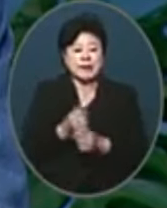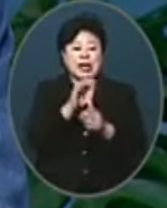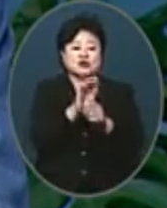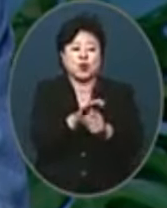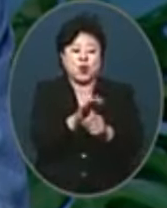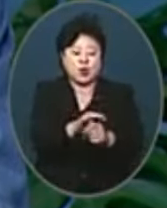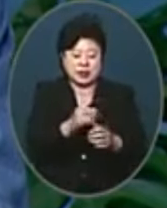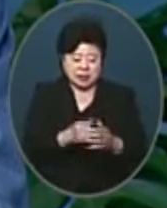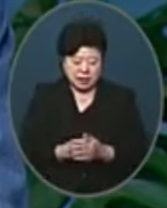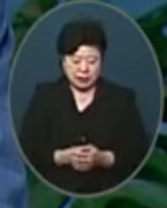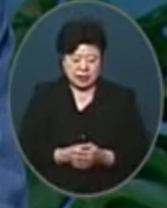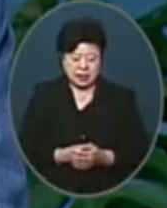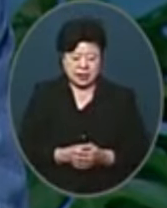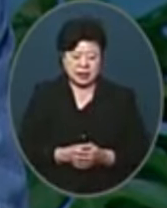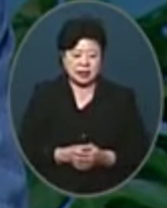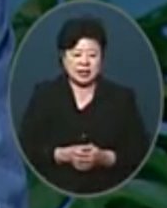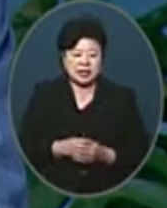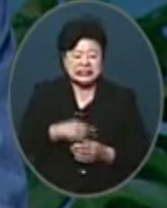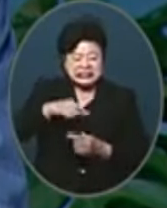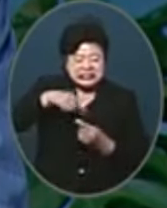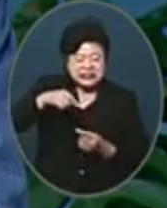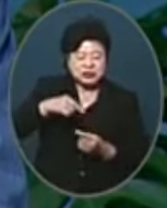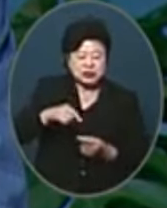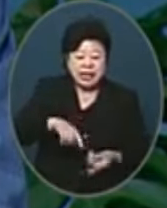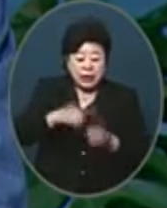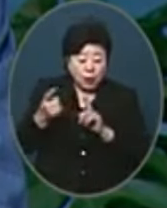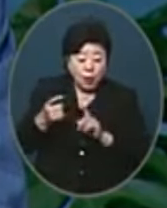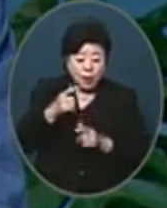때문에 칠랭굴도 살고 나무도 살았어요.